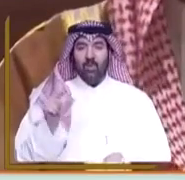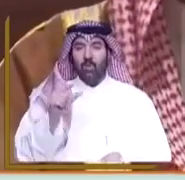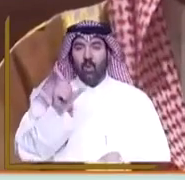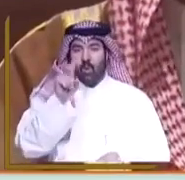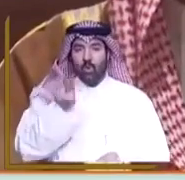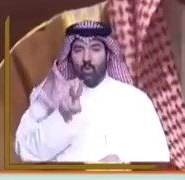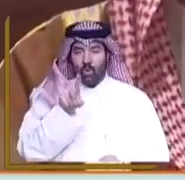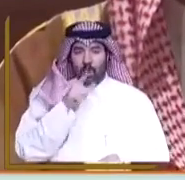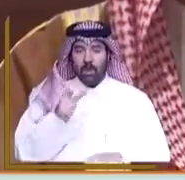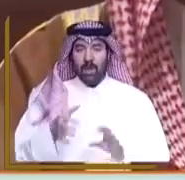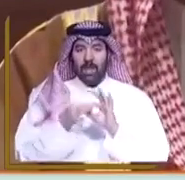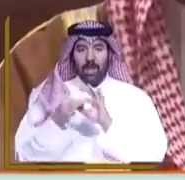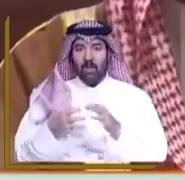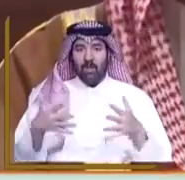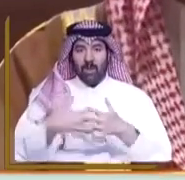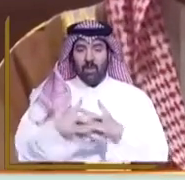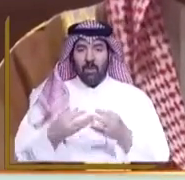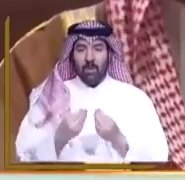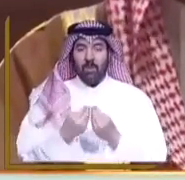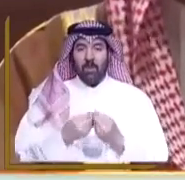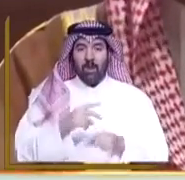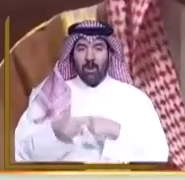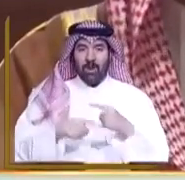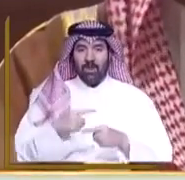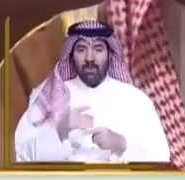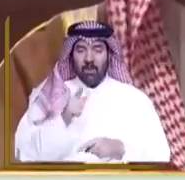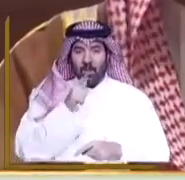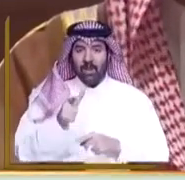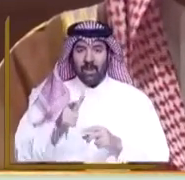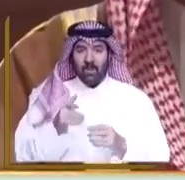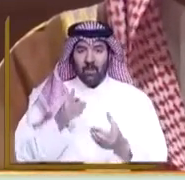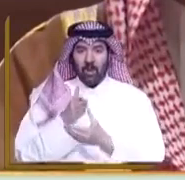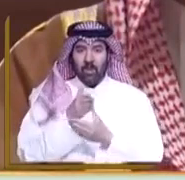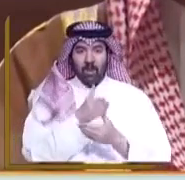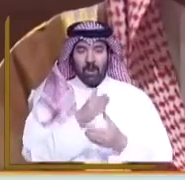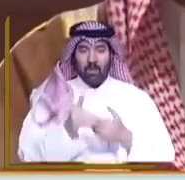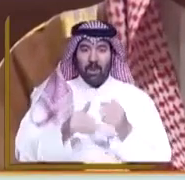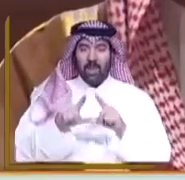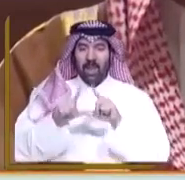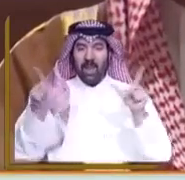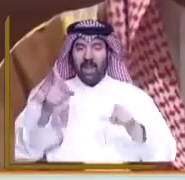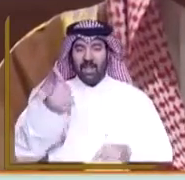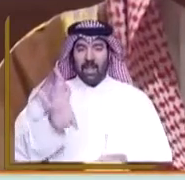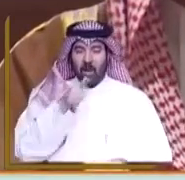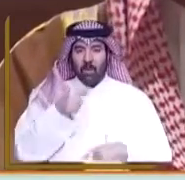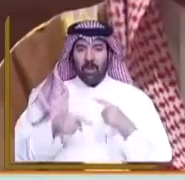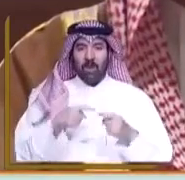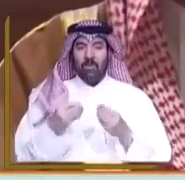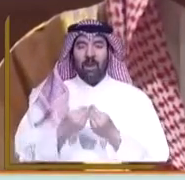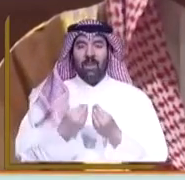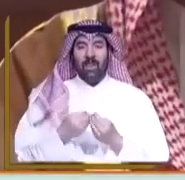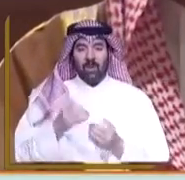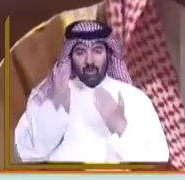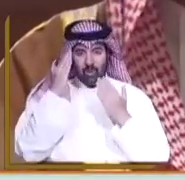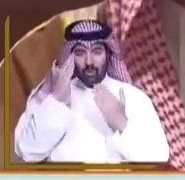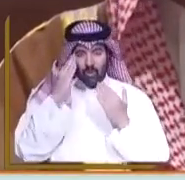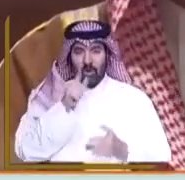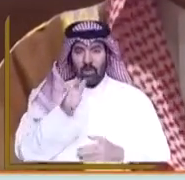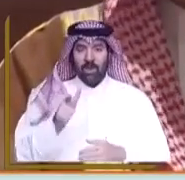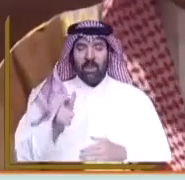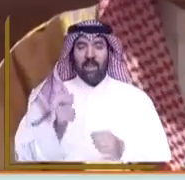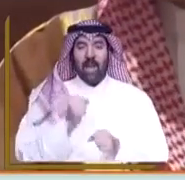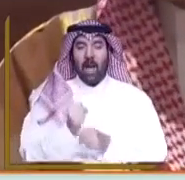إيجاد فرص التكامل بين هذه المبادرات ومشروع الممر الاقتصادي الذي يعلن عنه في اجتماعنا هذا. كما أودنا أقدم بالشكر الجزيل لكل